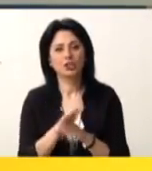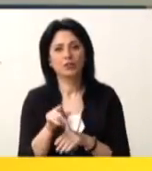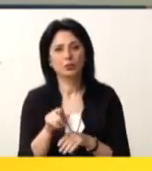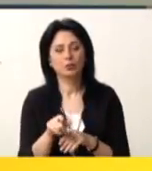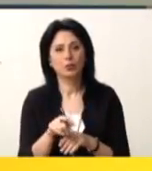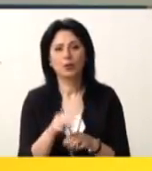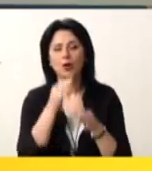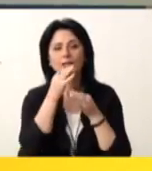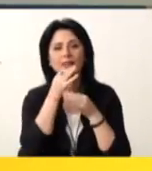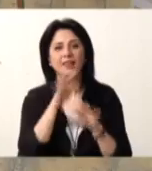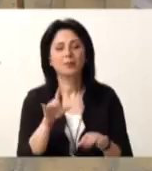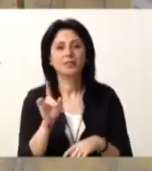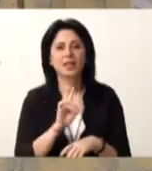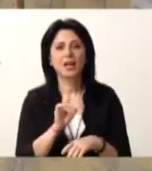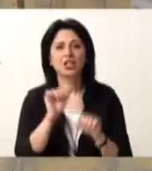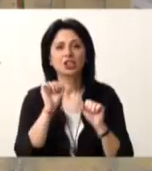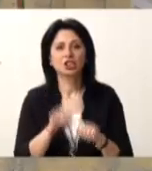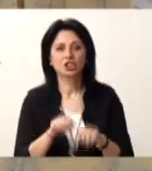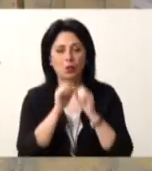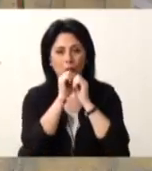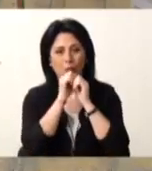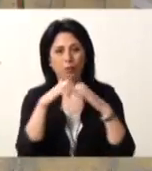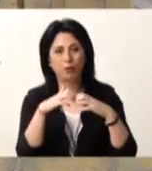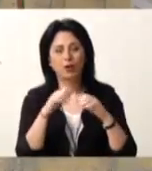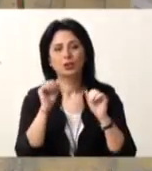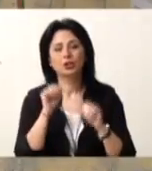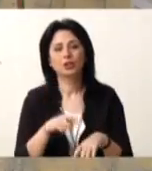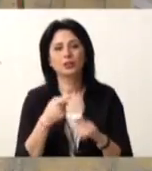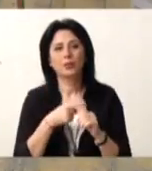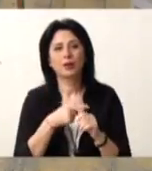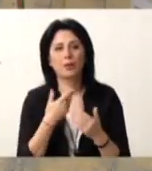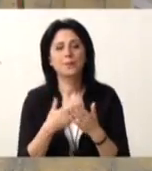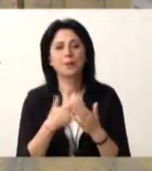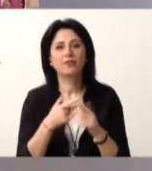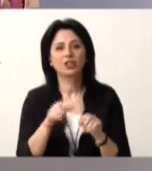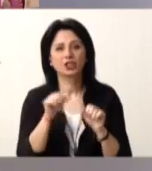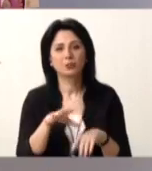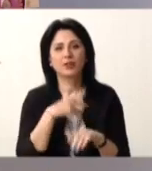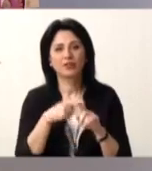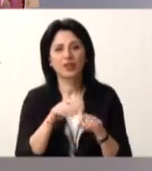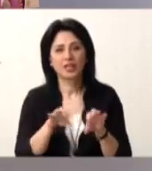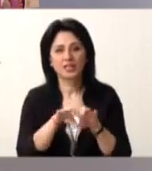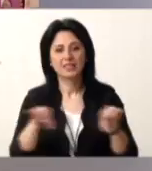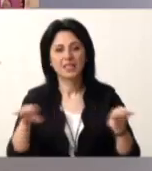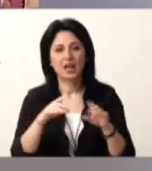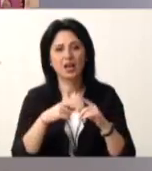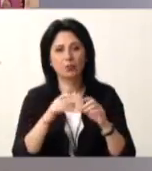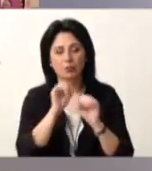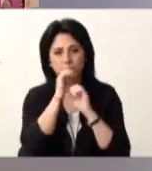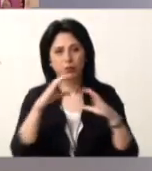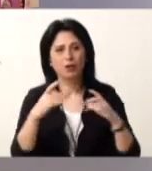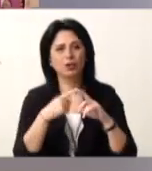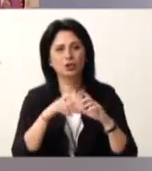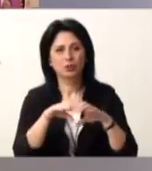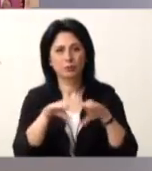შევასრულო? ნებისმიერი რაღაცა რაც გაიბერება, იგივე შეგვიძლია რომ გავაკეთოთ. მაგალითად, ეს შეიძლება იყოს გრძელი ბუშტები, რომელიც